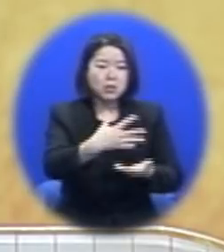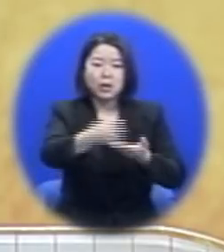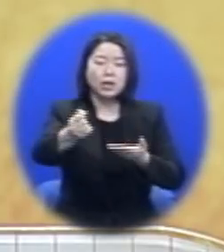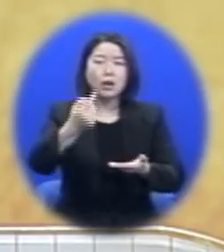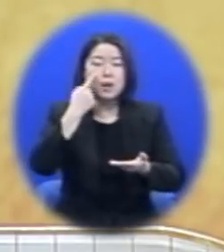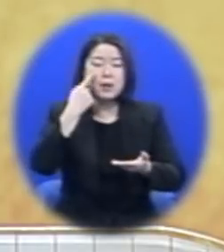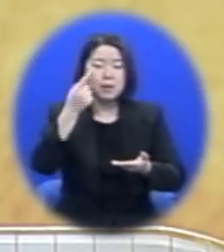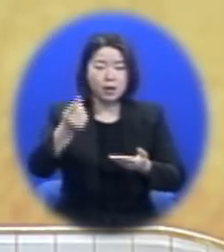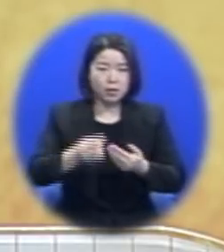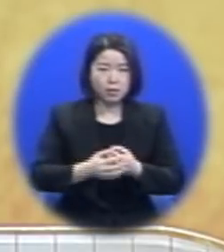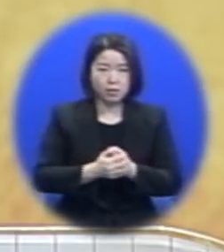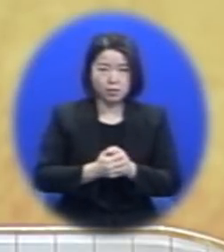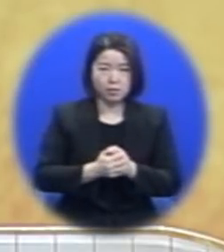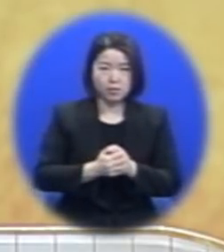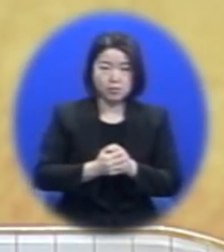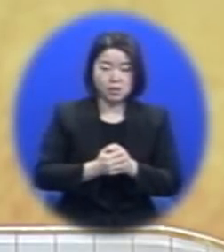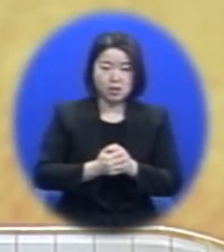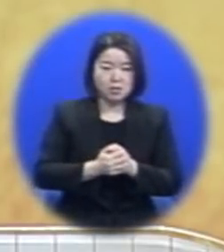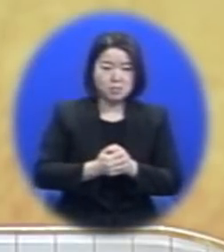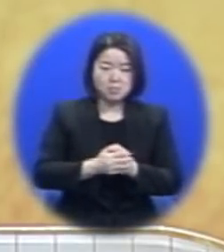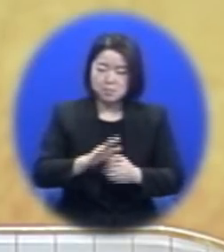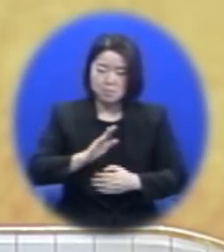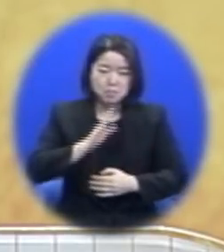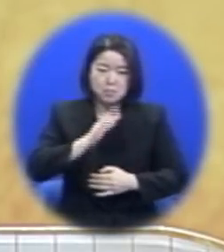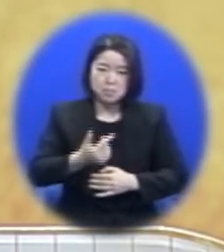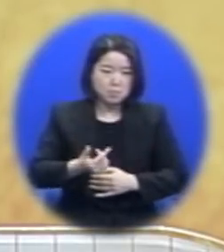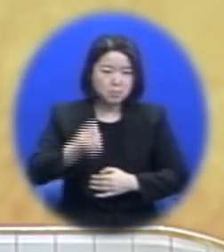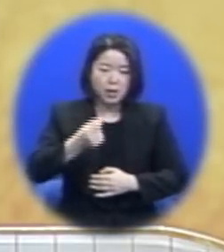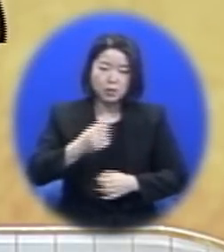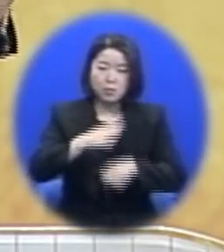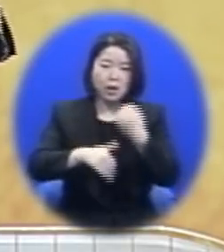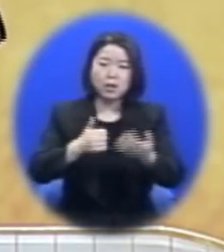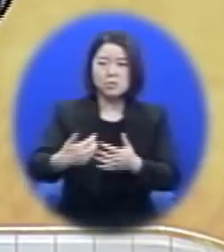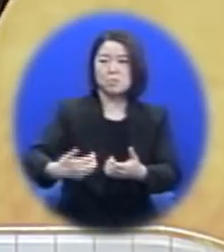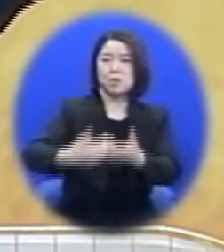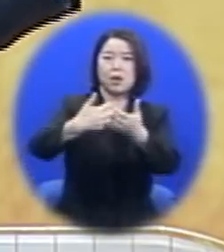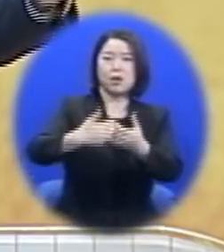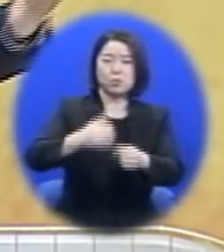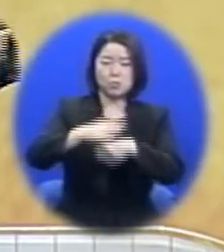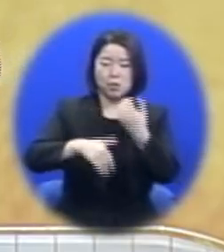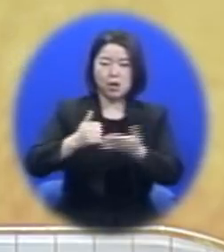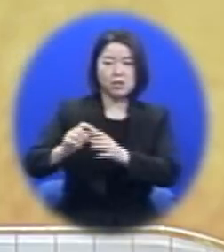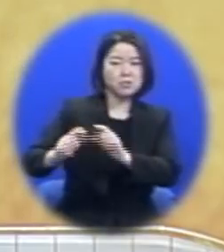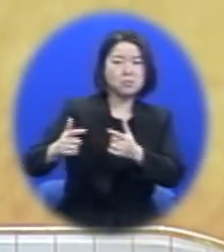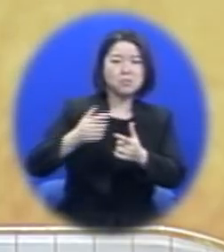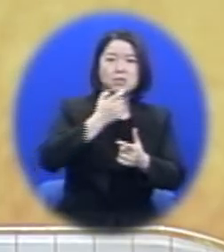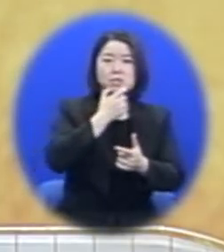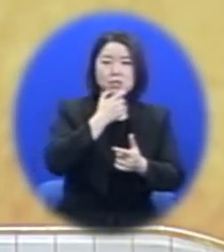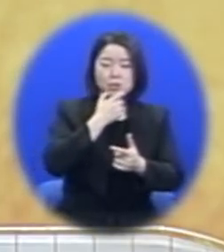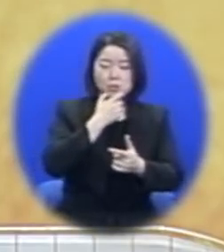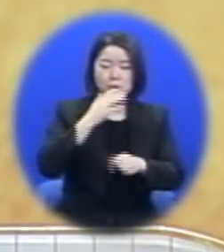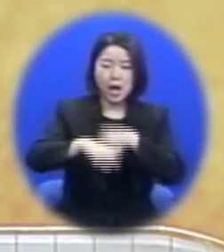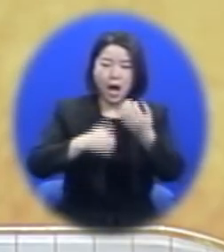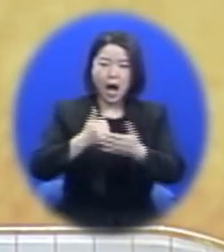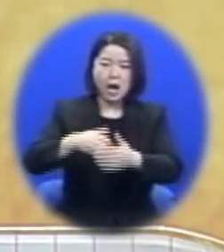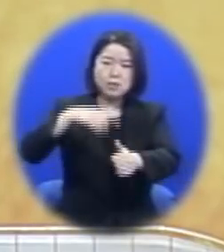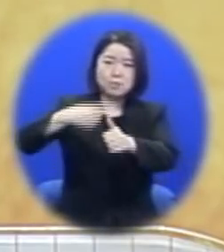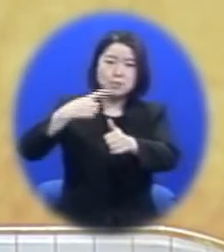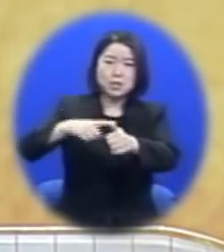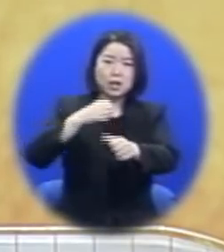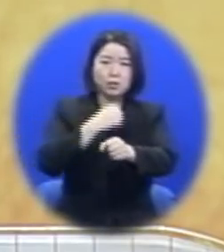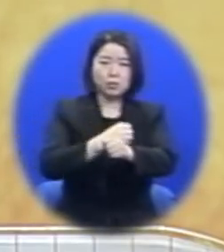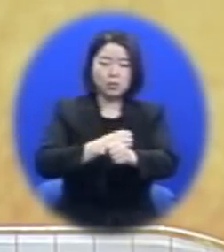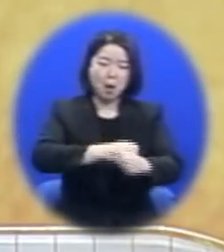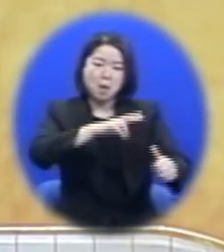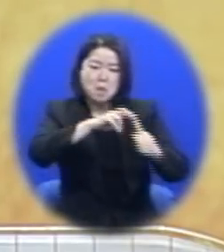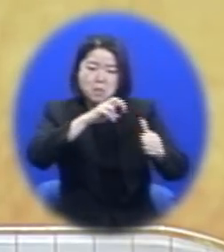뺏어가 보세요. 당장 하나님 앞에 대항하고 하나님 거부하고 하나님 비난하고